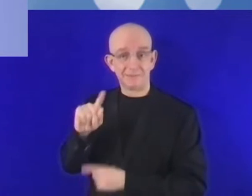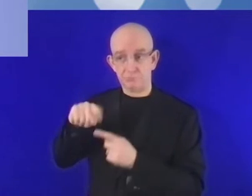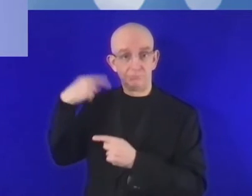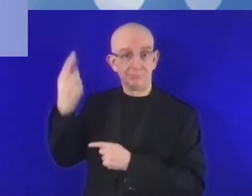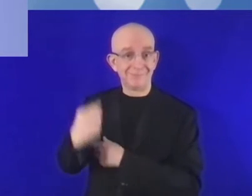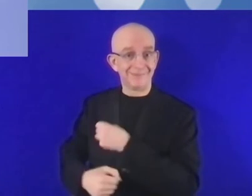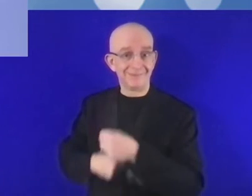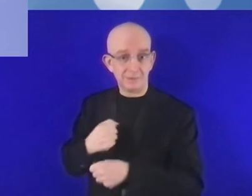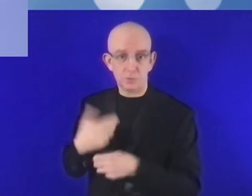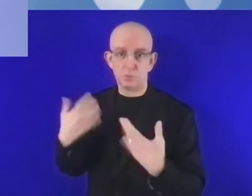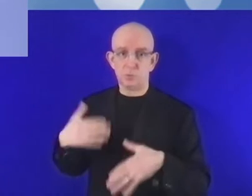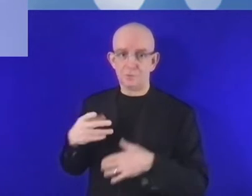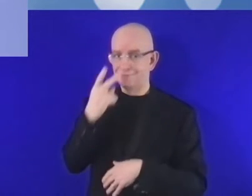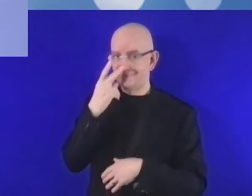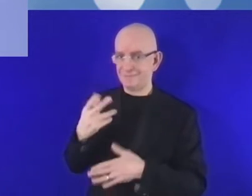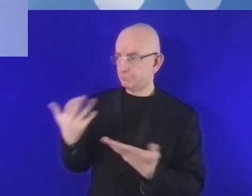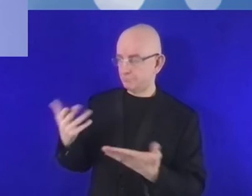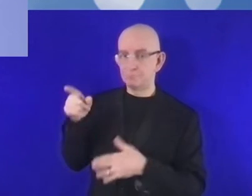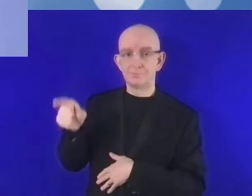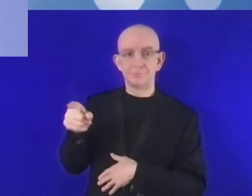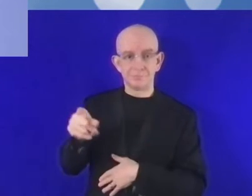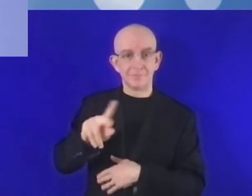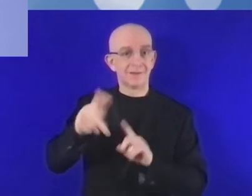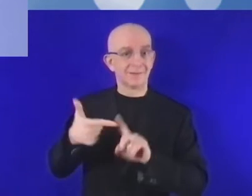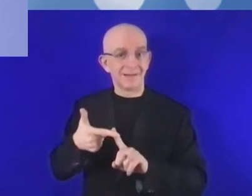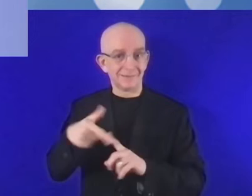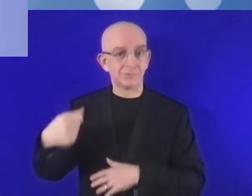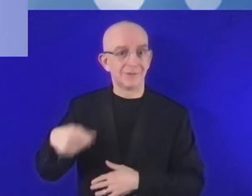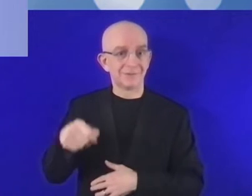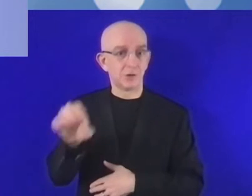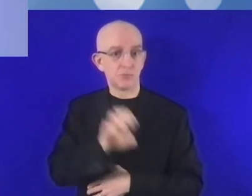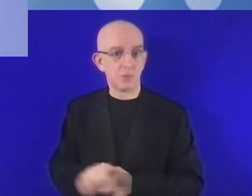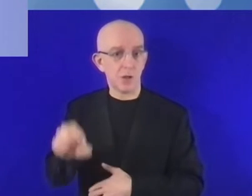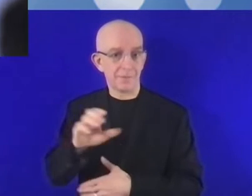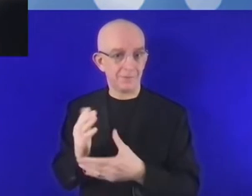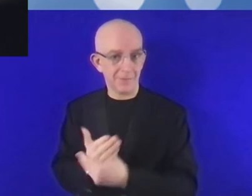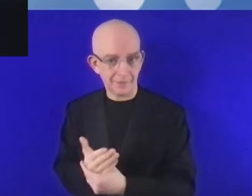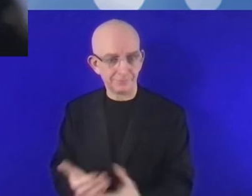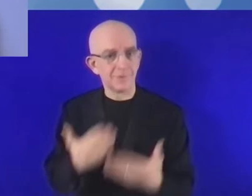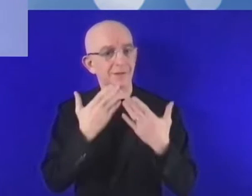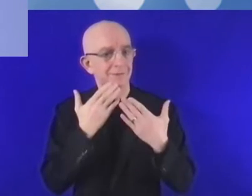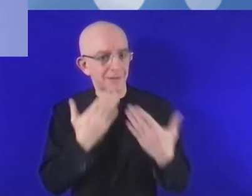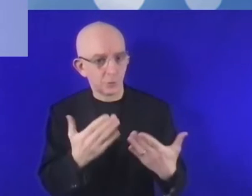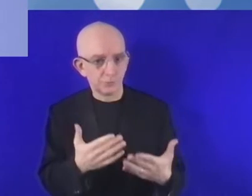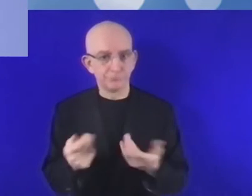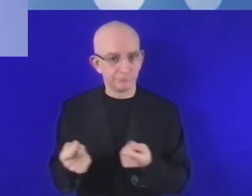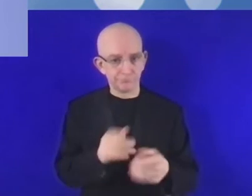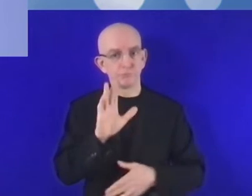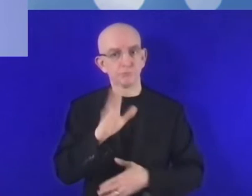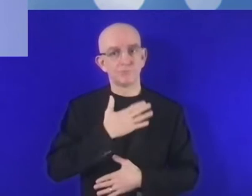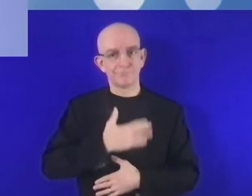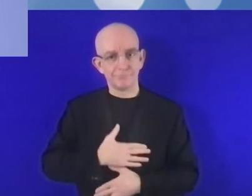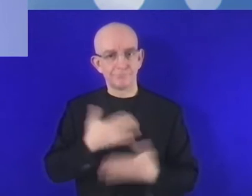будет хозяином встречи саммита IGF. Сейчас председатель Тереса